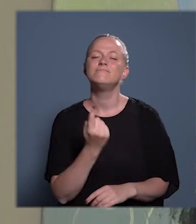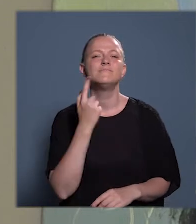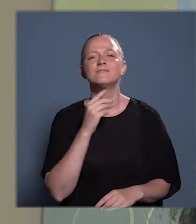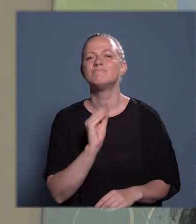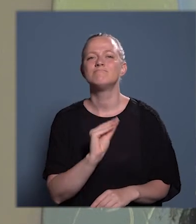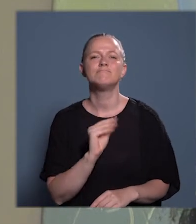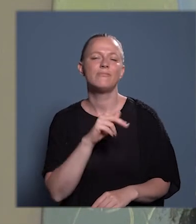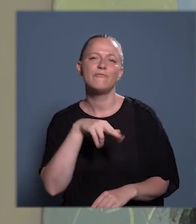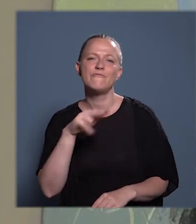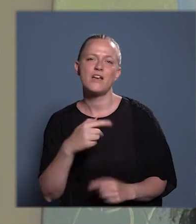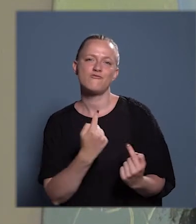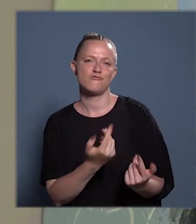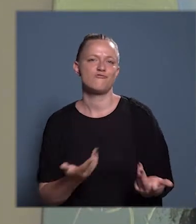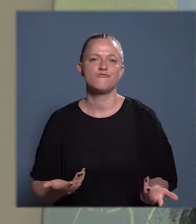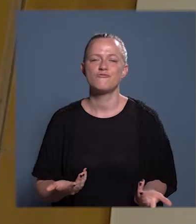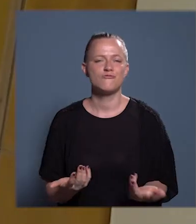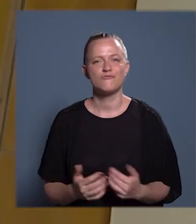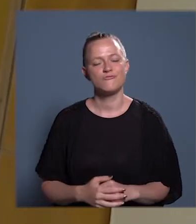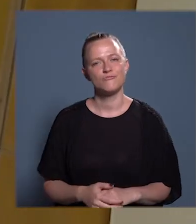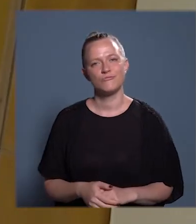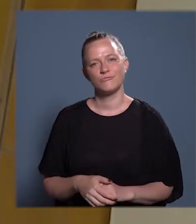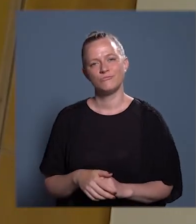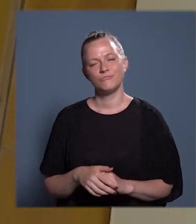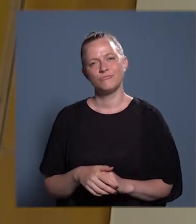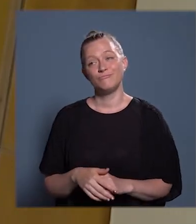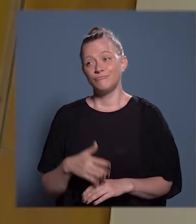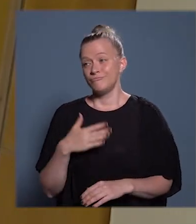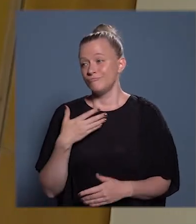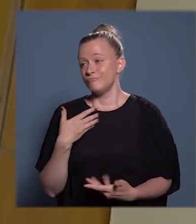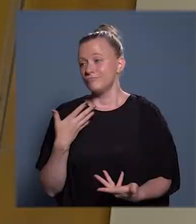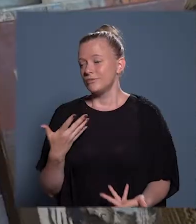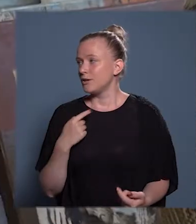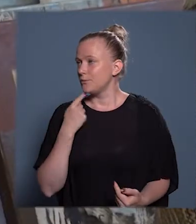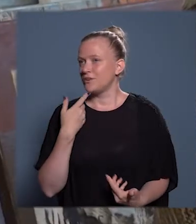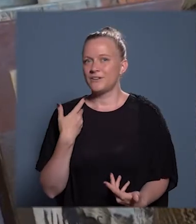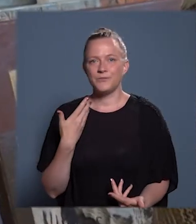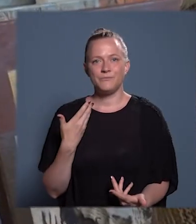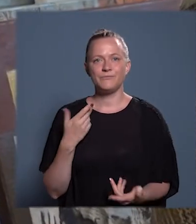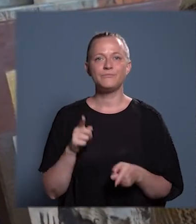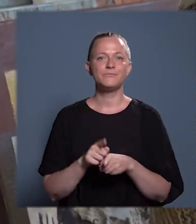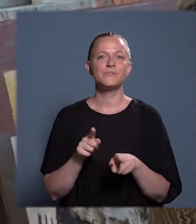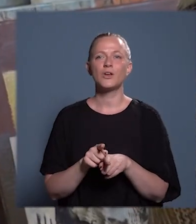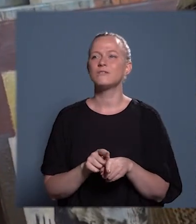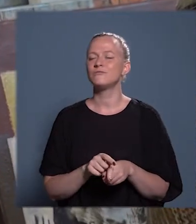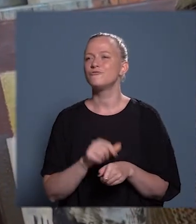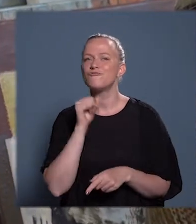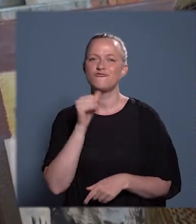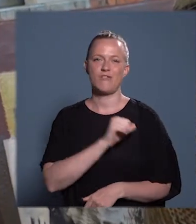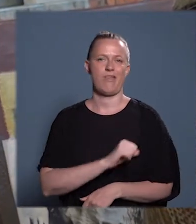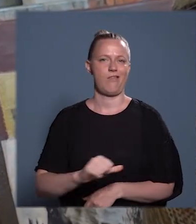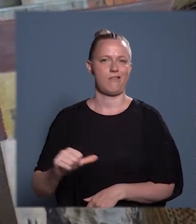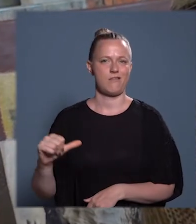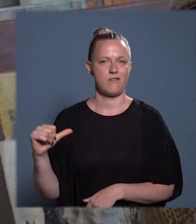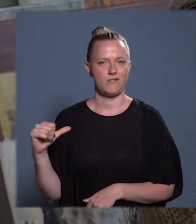jelent festeni? Hát nekem, úgy mondjam, mint aki nincs egyedül, olyan